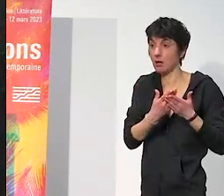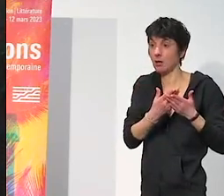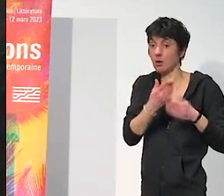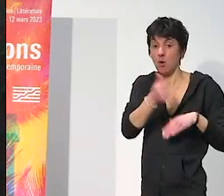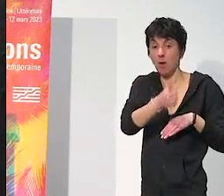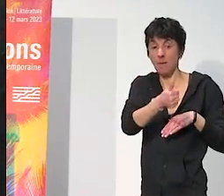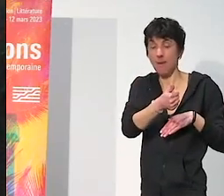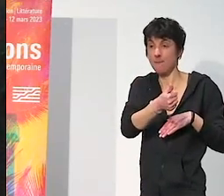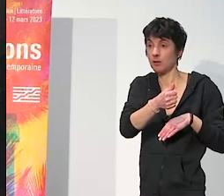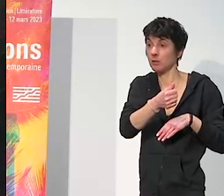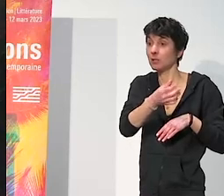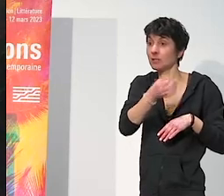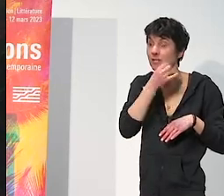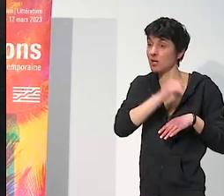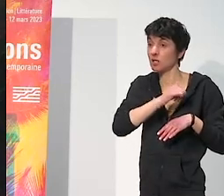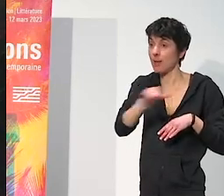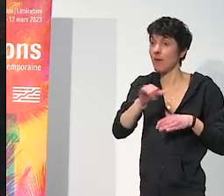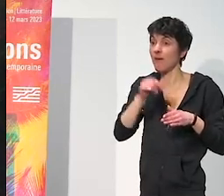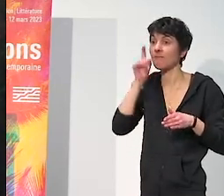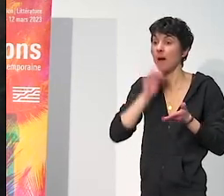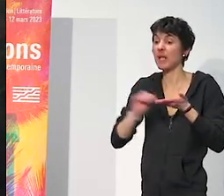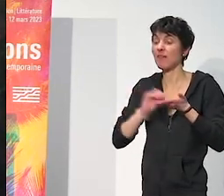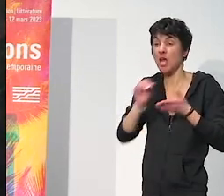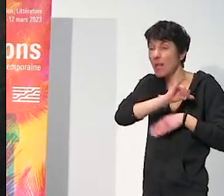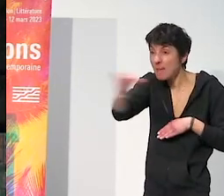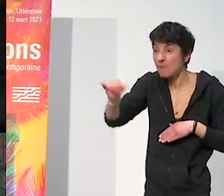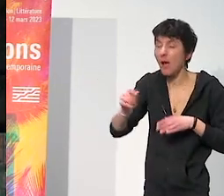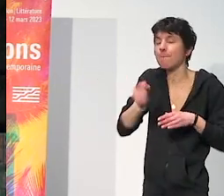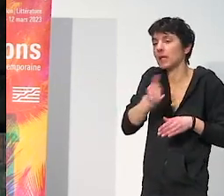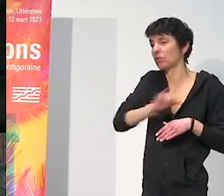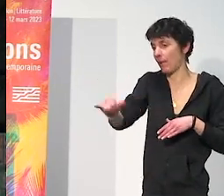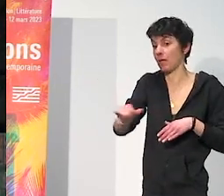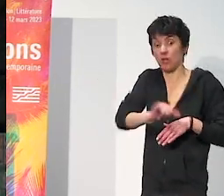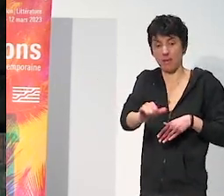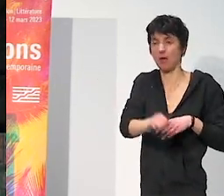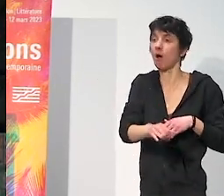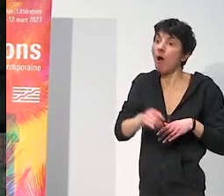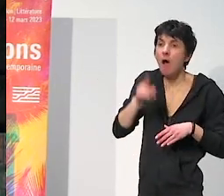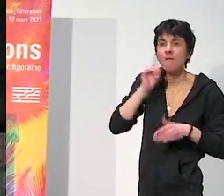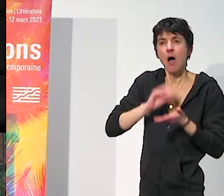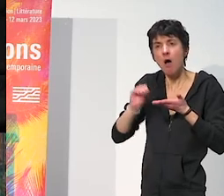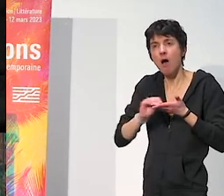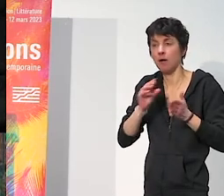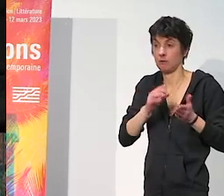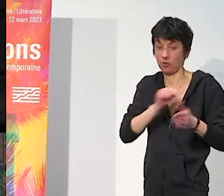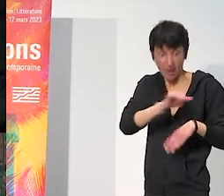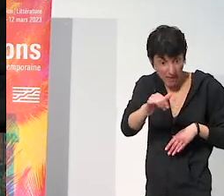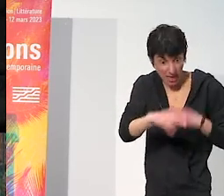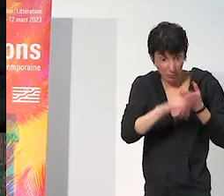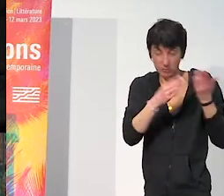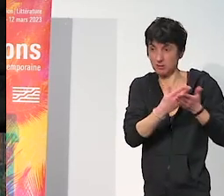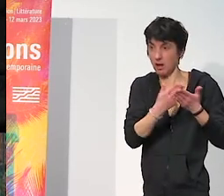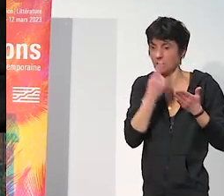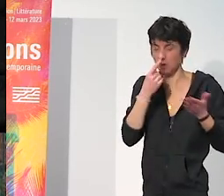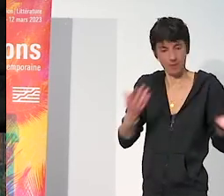citent quasiment jamais des écrivaines. Quasiment jamais. Et on en parle entre nous, on a l'impression d'être